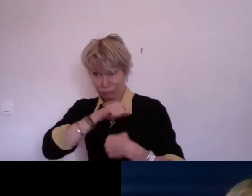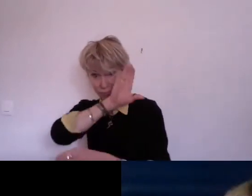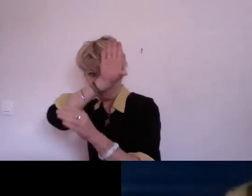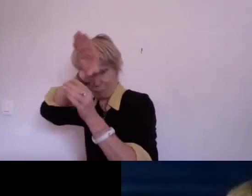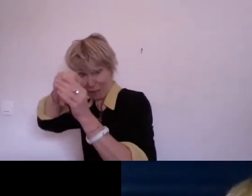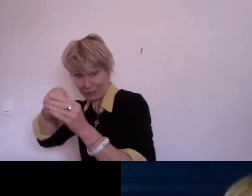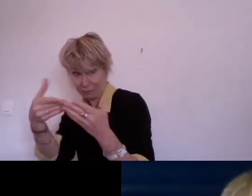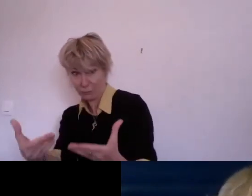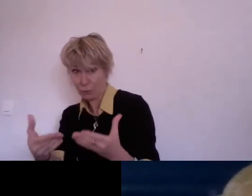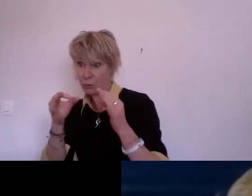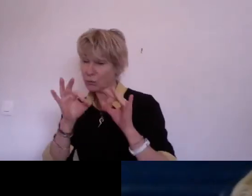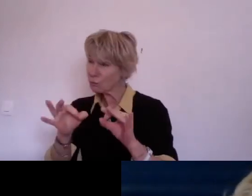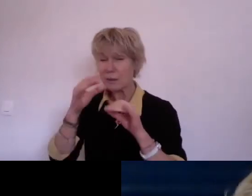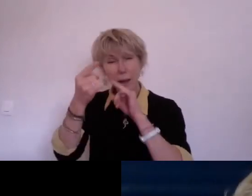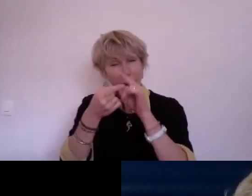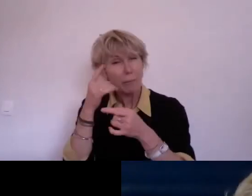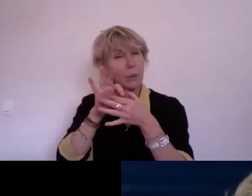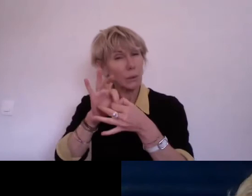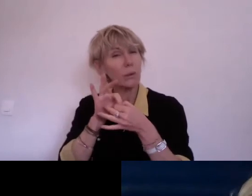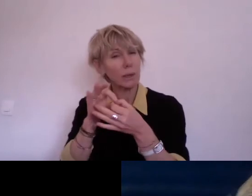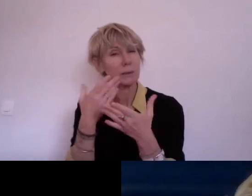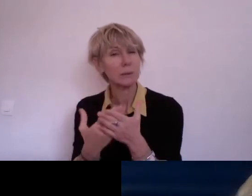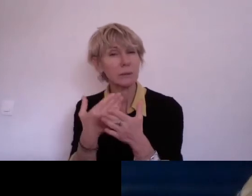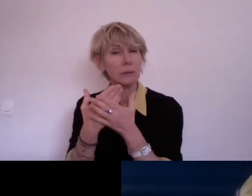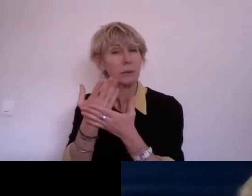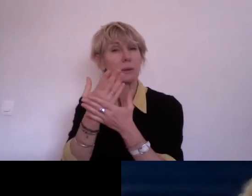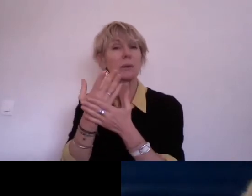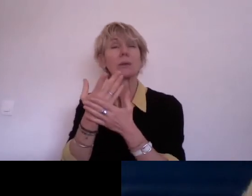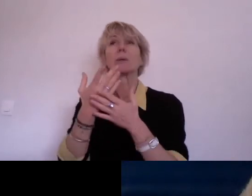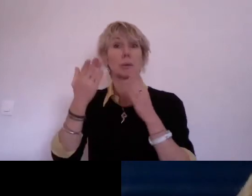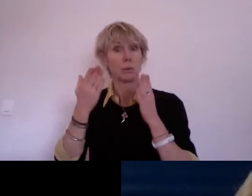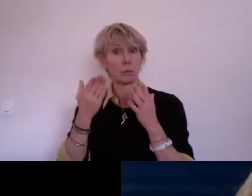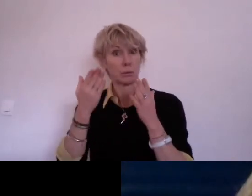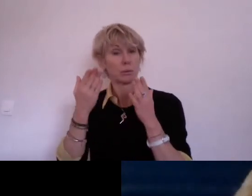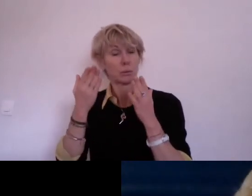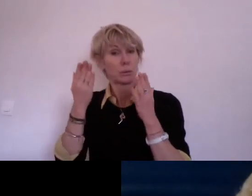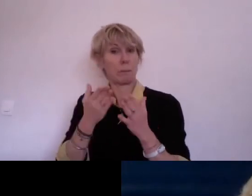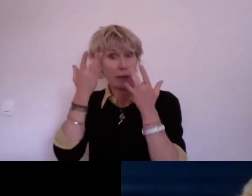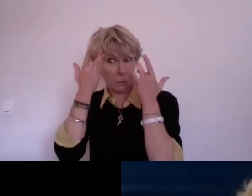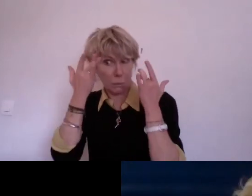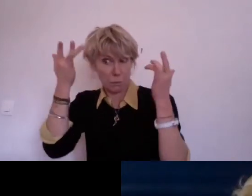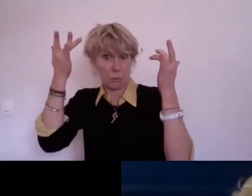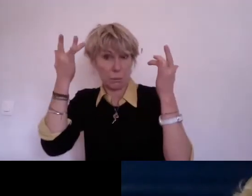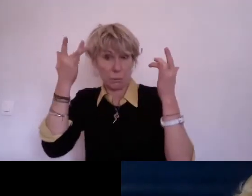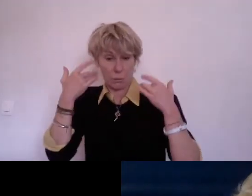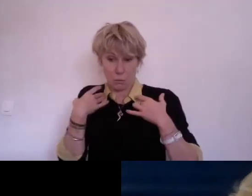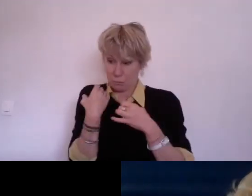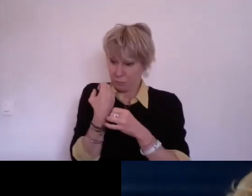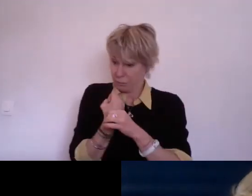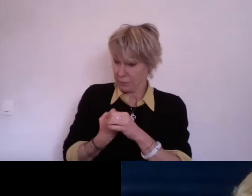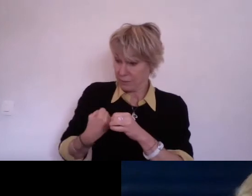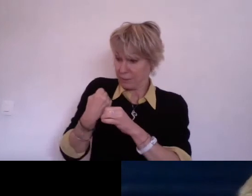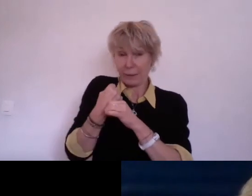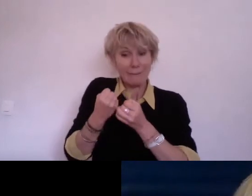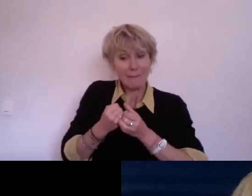relations avec les musées notamment. C'est qu'à Culture Hôpital, depuis plusieurs années, on a développé des parcours d'accompagnement qui accompagnent